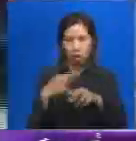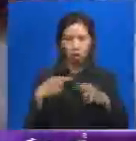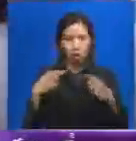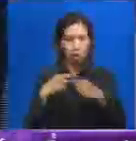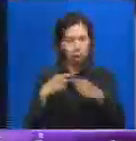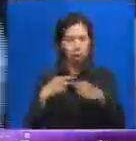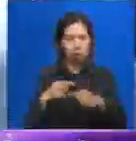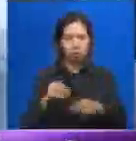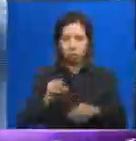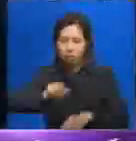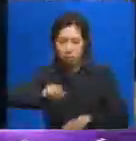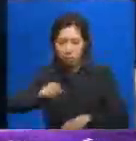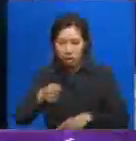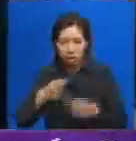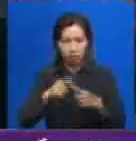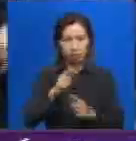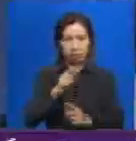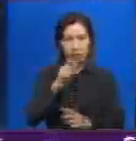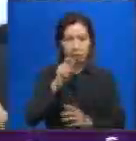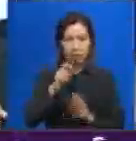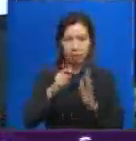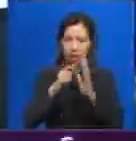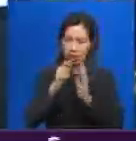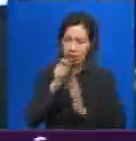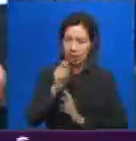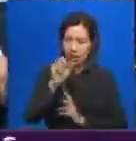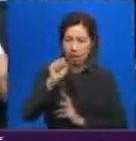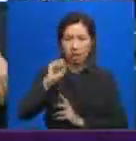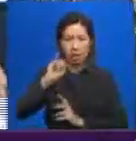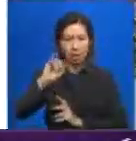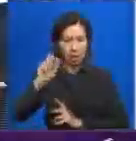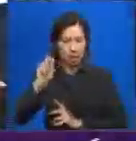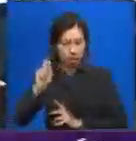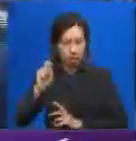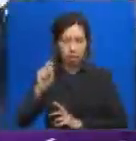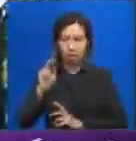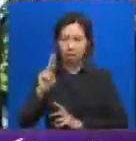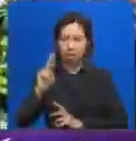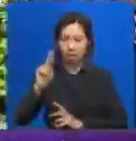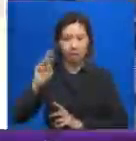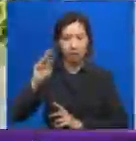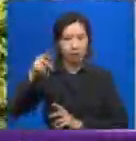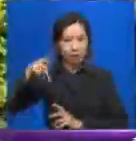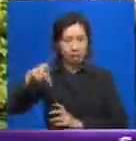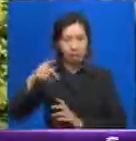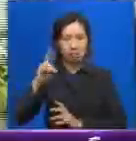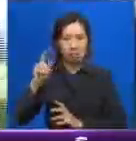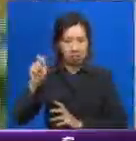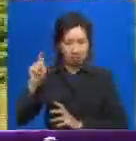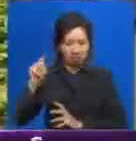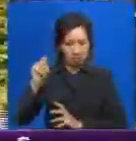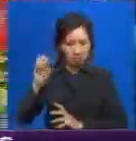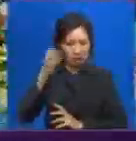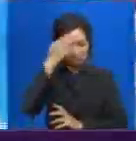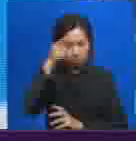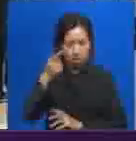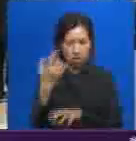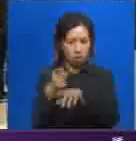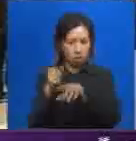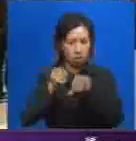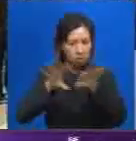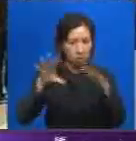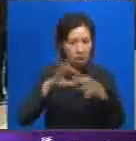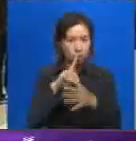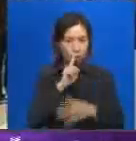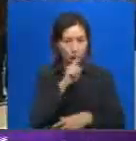วิริยสิริกุลรองเลขาธิการกสทชออกมารับหนังสือจากนั้นพระพุทธอิสระนำมวลชนไปสำนักงาน